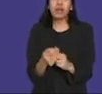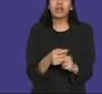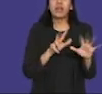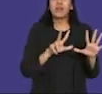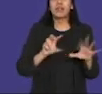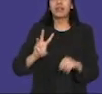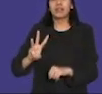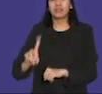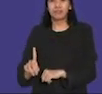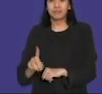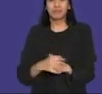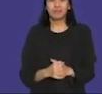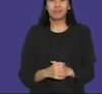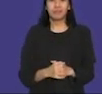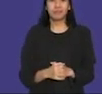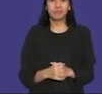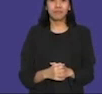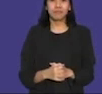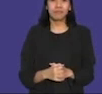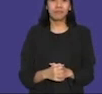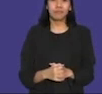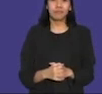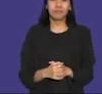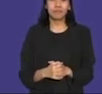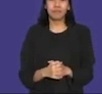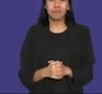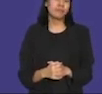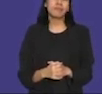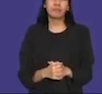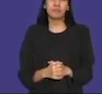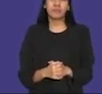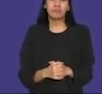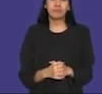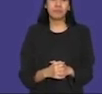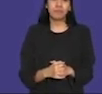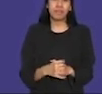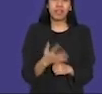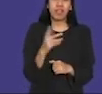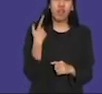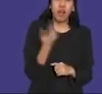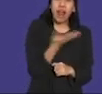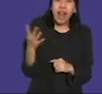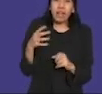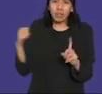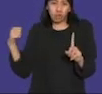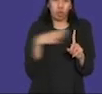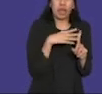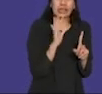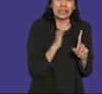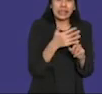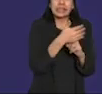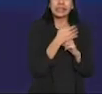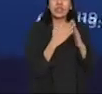orang saudara-saudara pastikan kita tidak tertular tetap tinggal di rumah